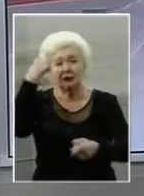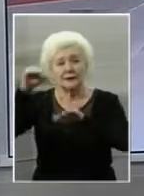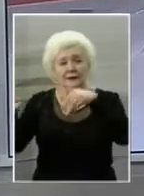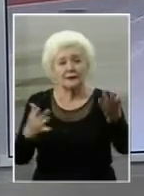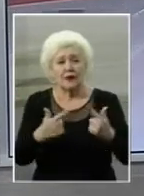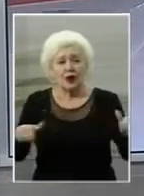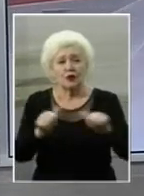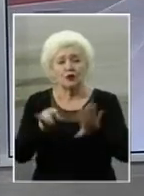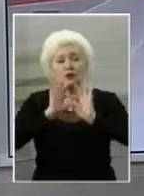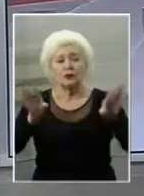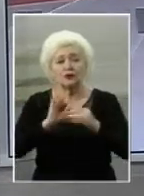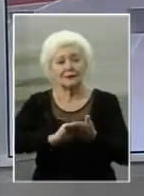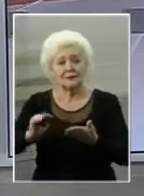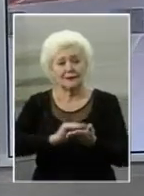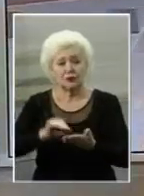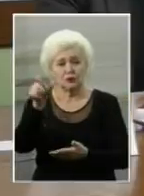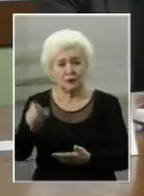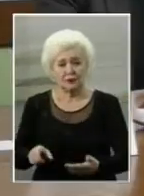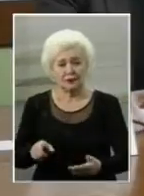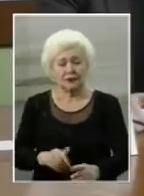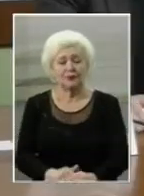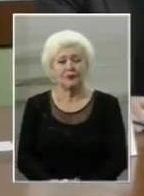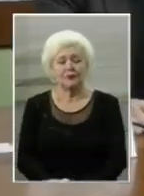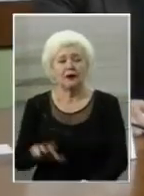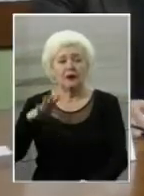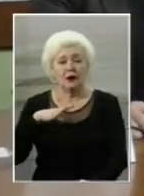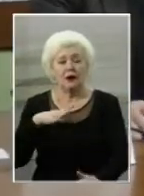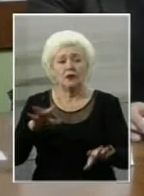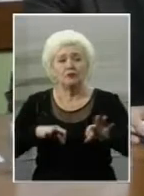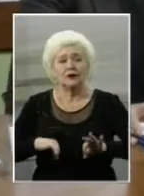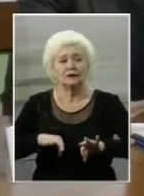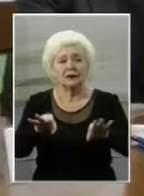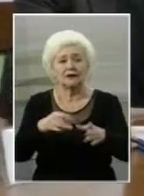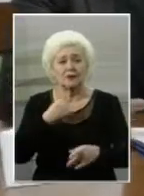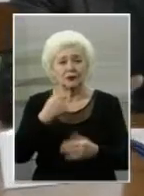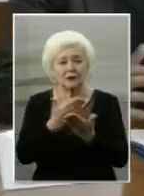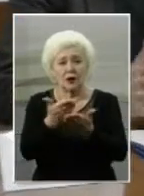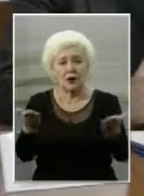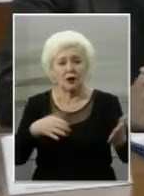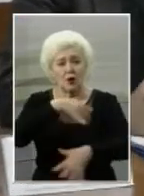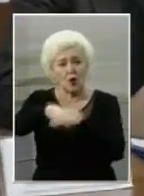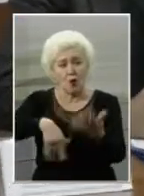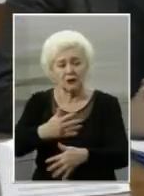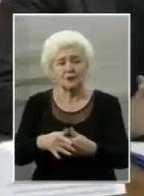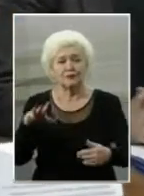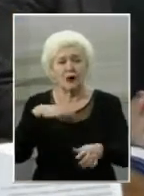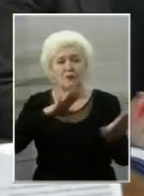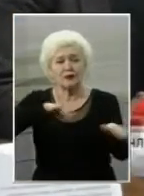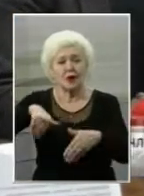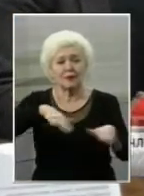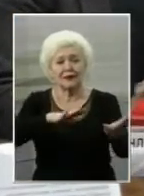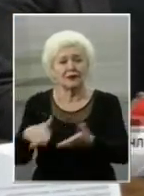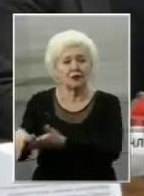ініціативної групи розказали журналістам. Був транспортний колапс, був мітинг